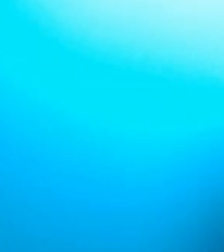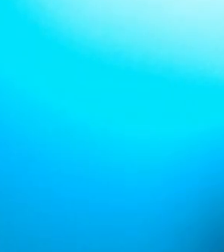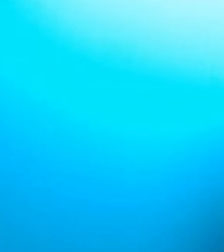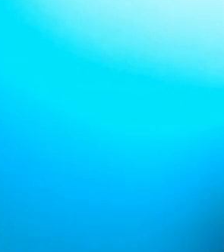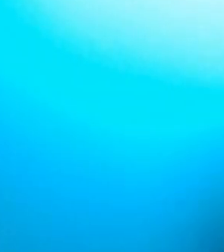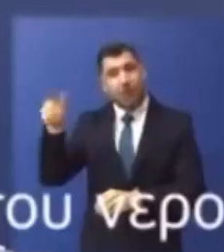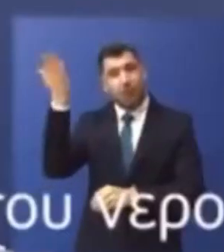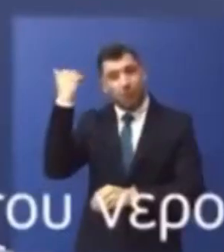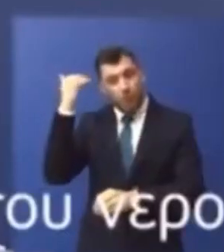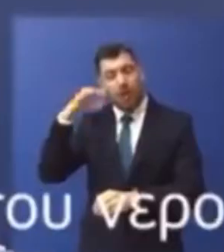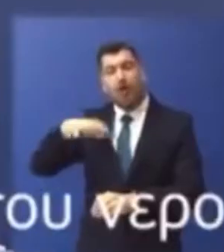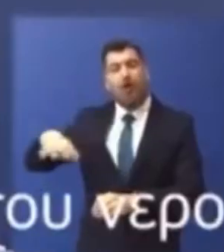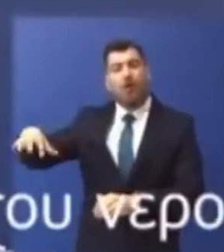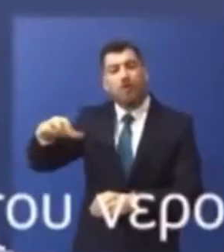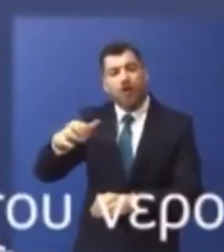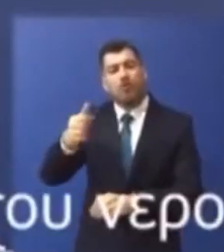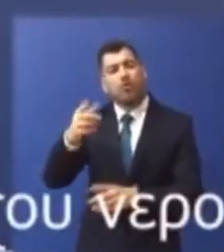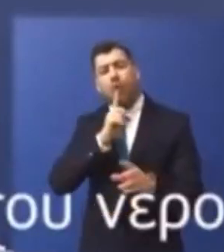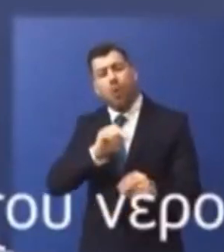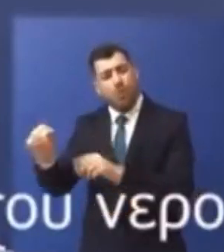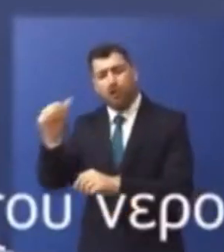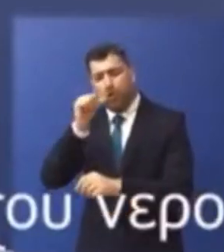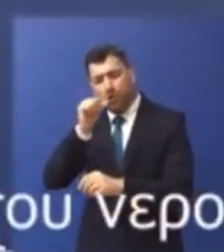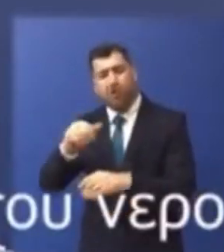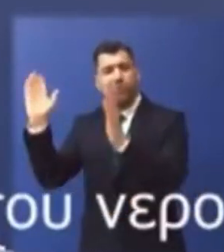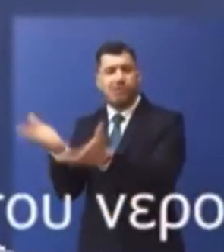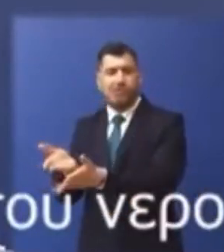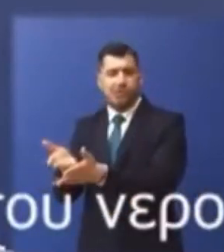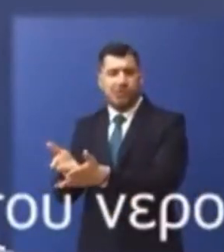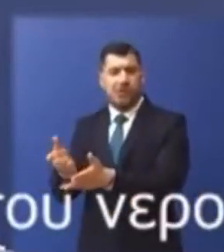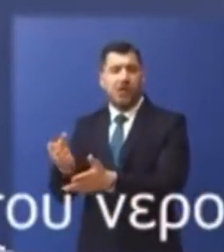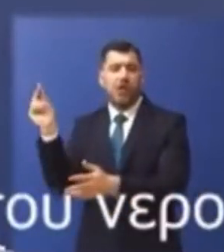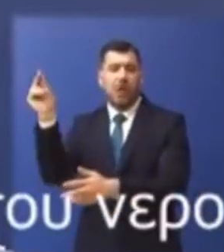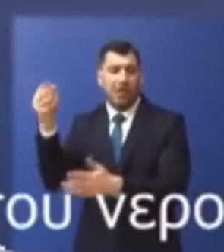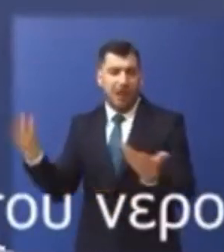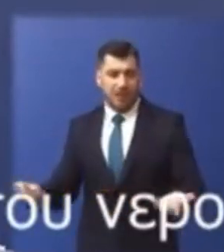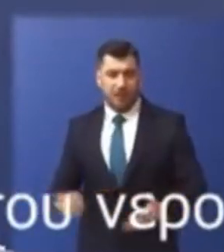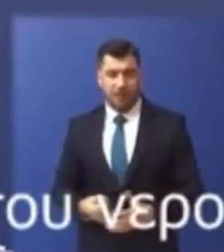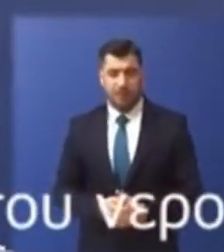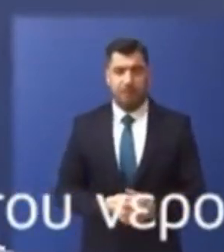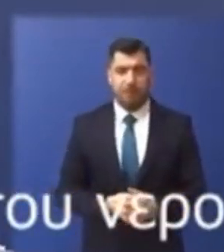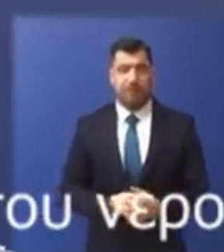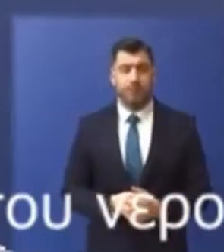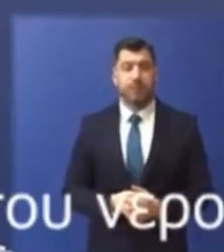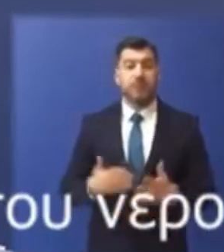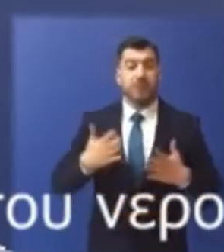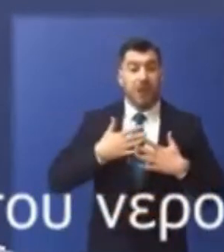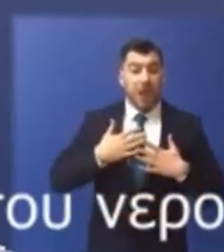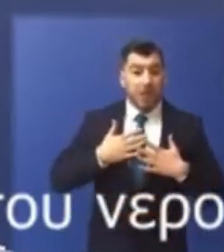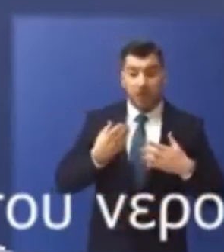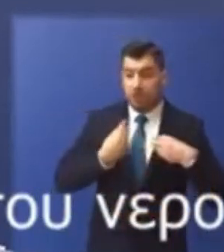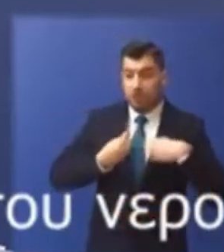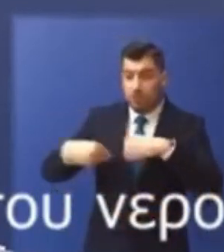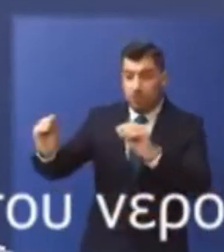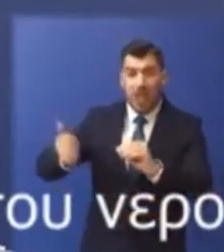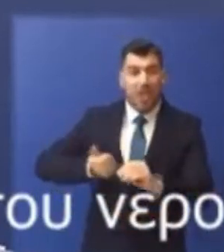Πάμε να τον απολαύσουμε Στα τέσσερα χρόνια που κυβερνά Όχι μόνο δεν έκανε Απολύτως καμία κίνηση Ιδιωτικοποίησης του νερού Αλλά με